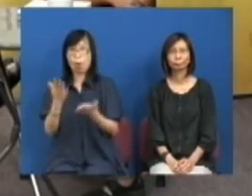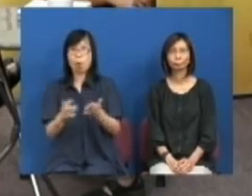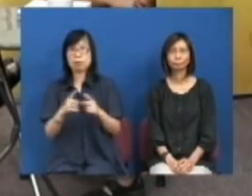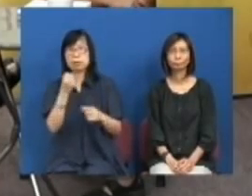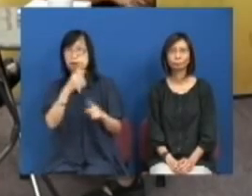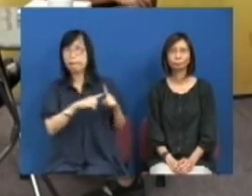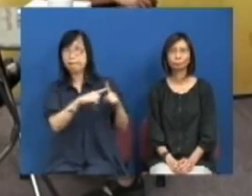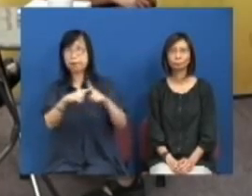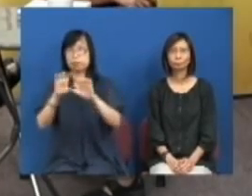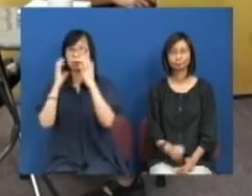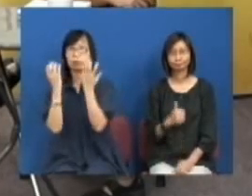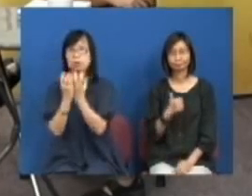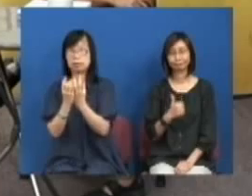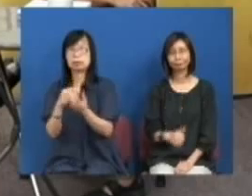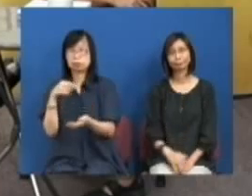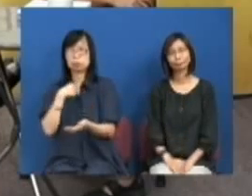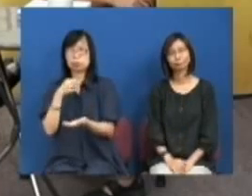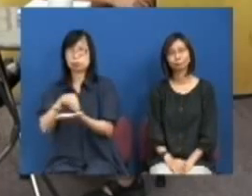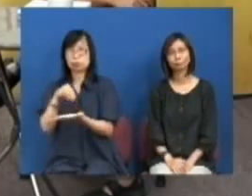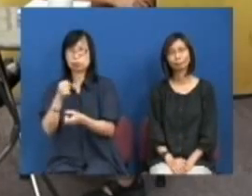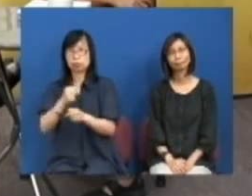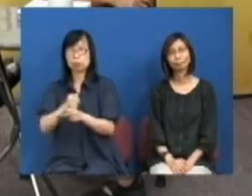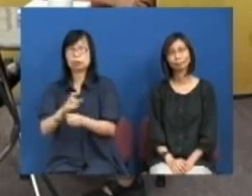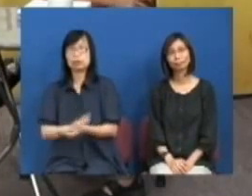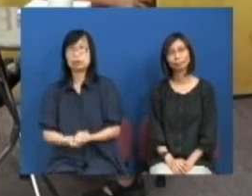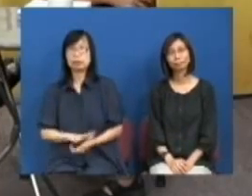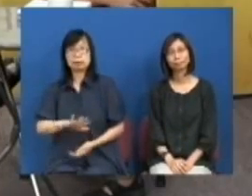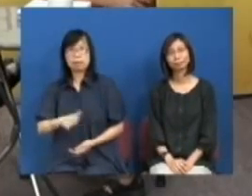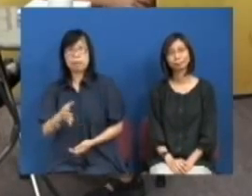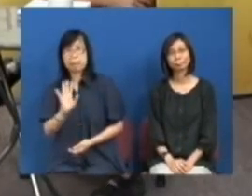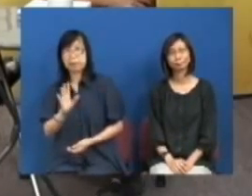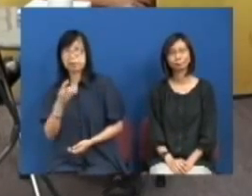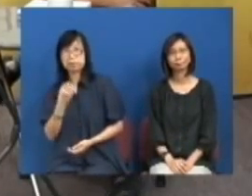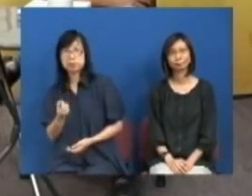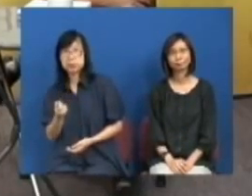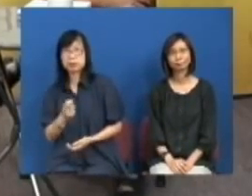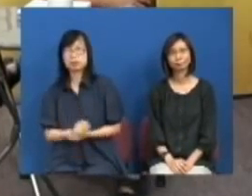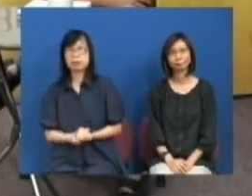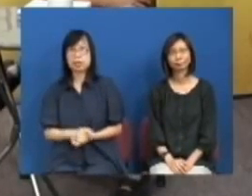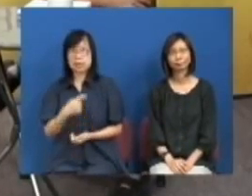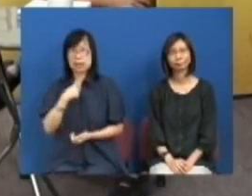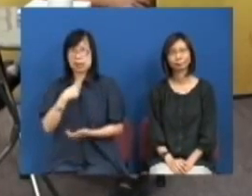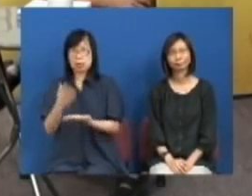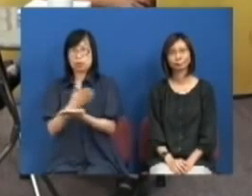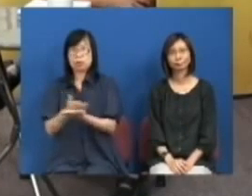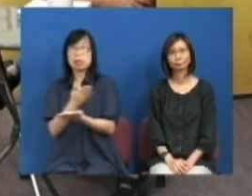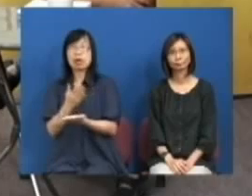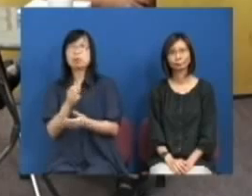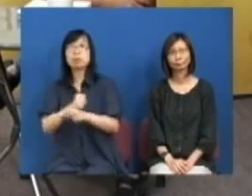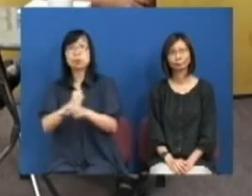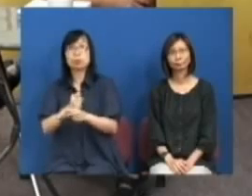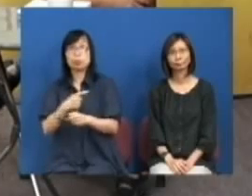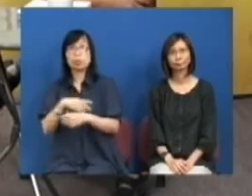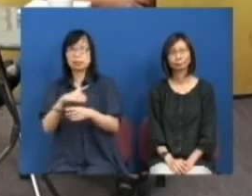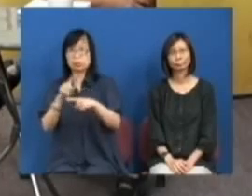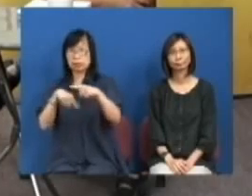做到这样的转态，当然这样转也不是容易，但我觉得应该尝试做，因为你在大会宣言那里应该有反应，你